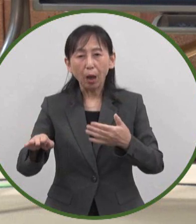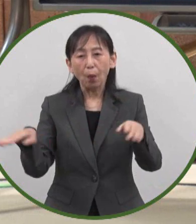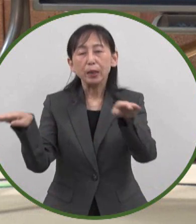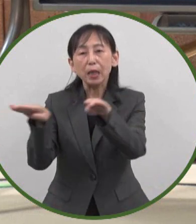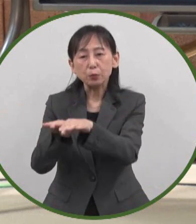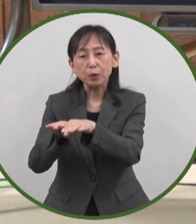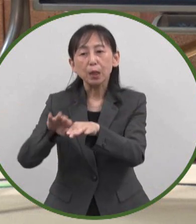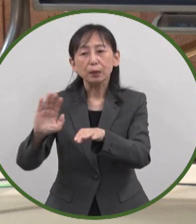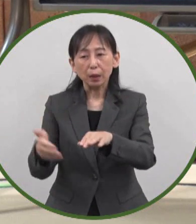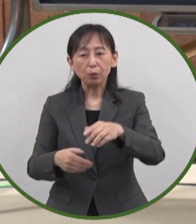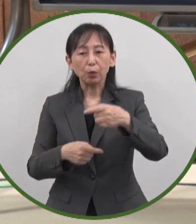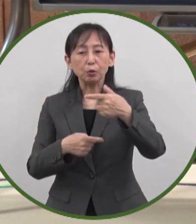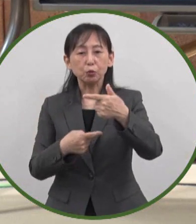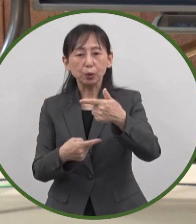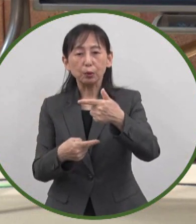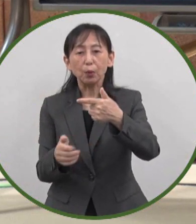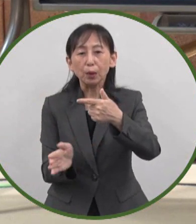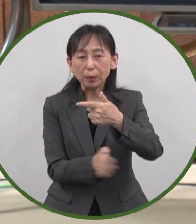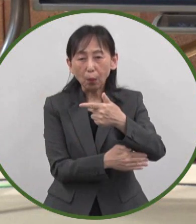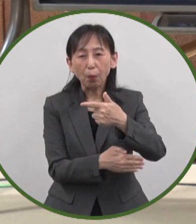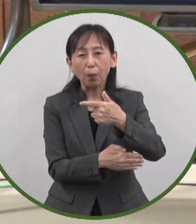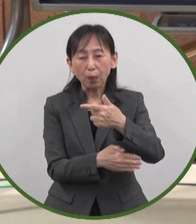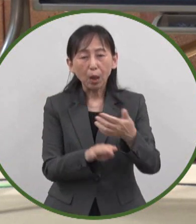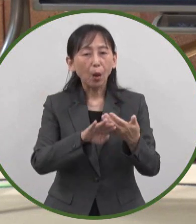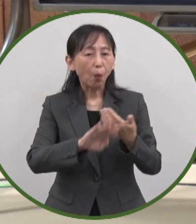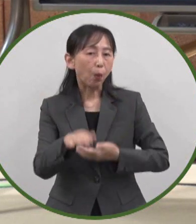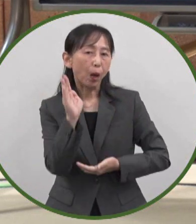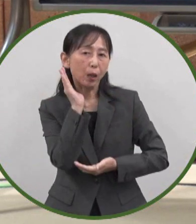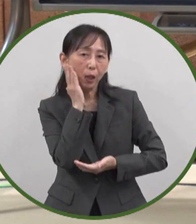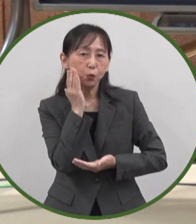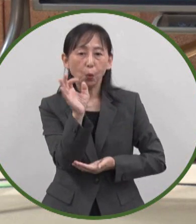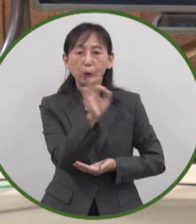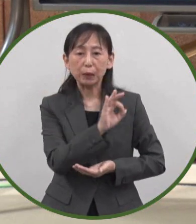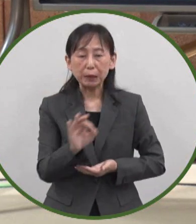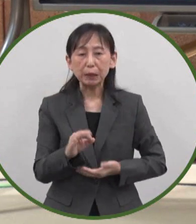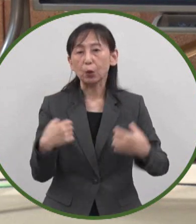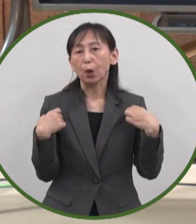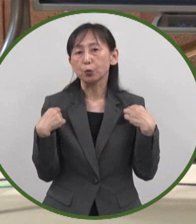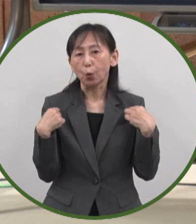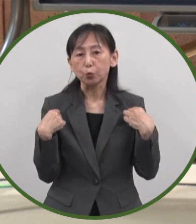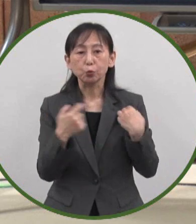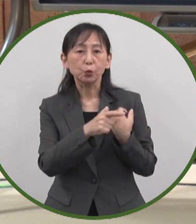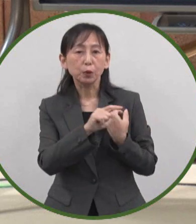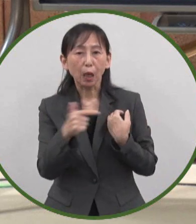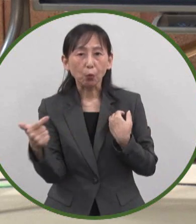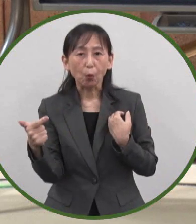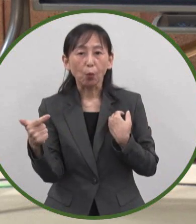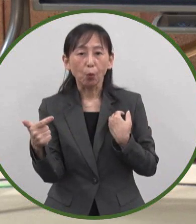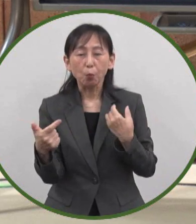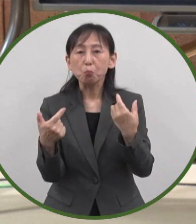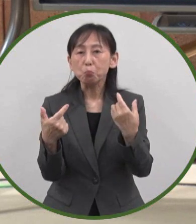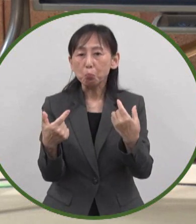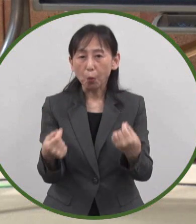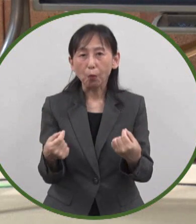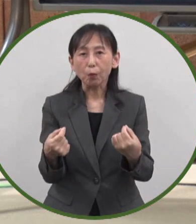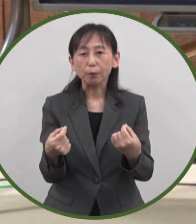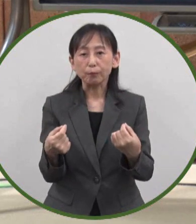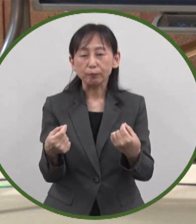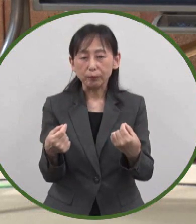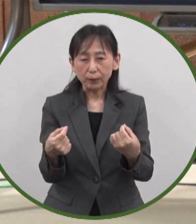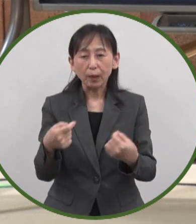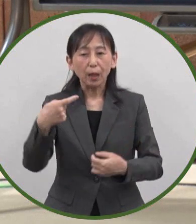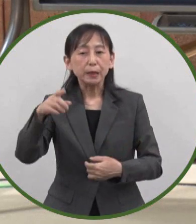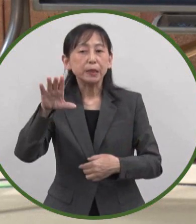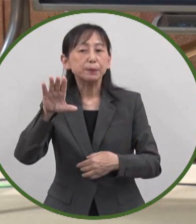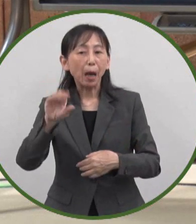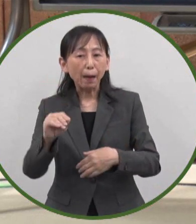は他の、例えば化粧品だとか洋服だとか、そういったフロアも、 1